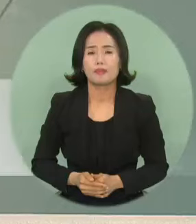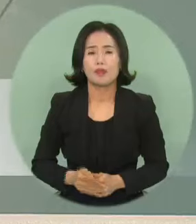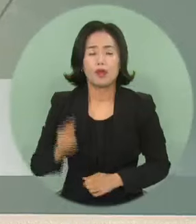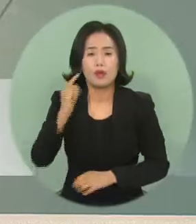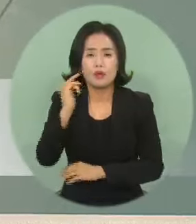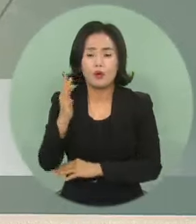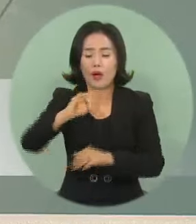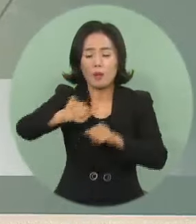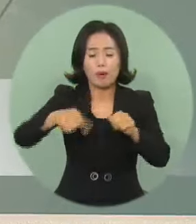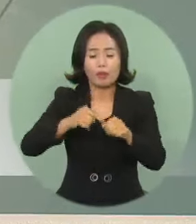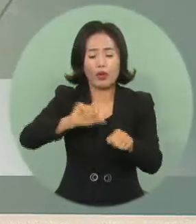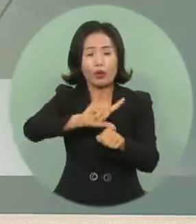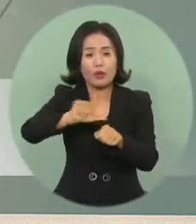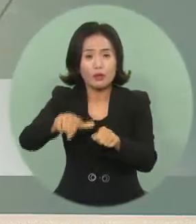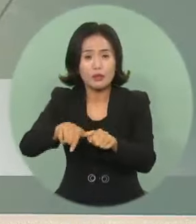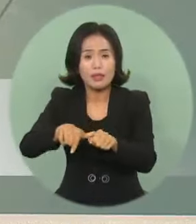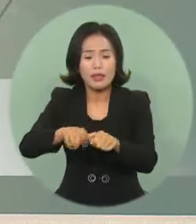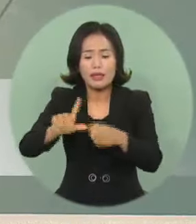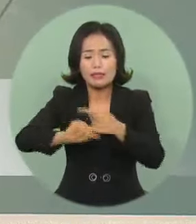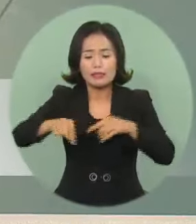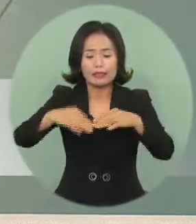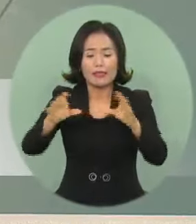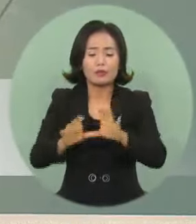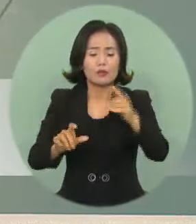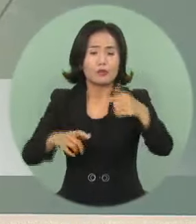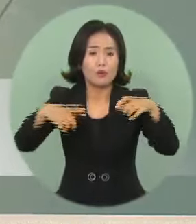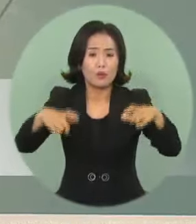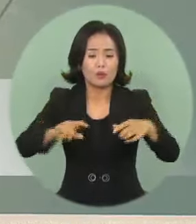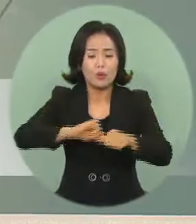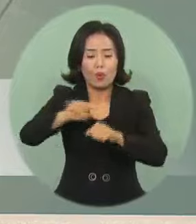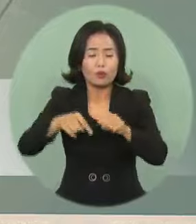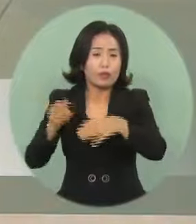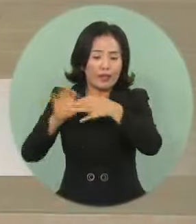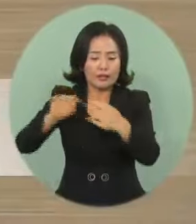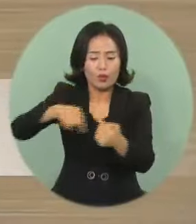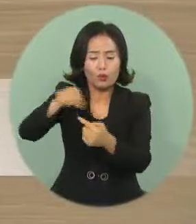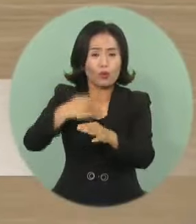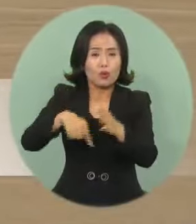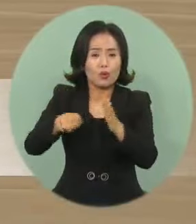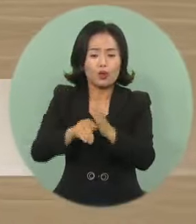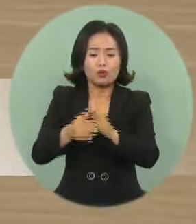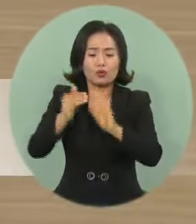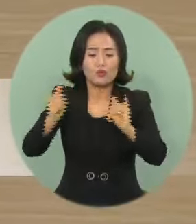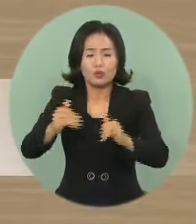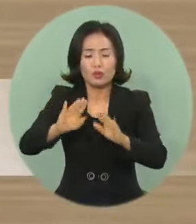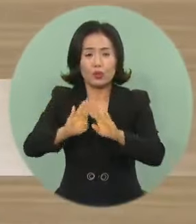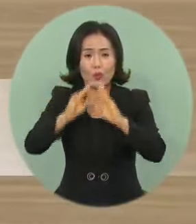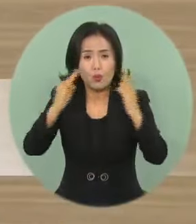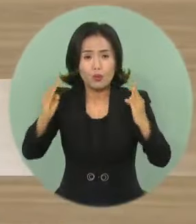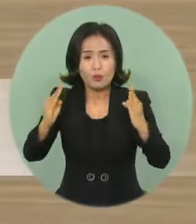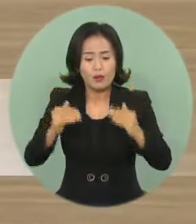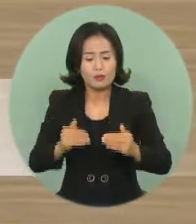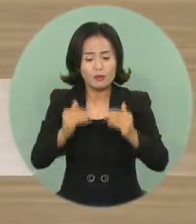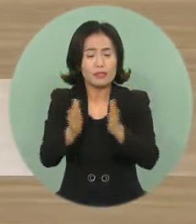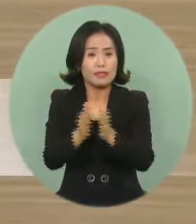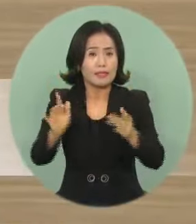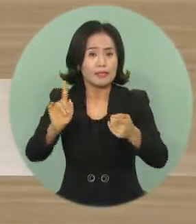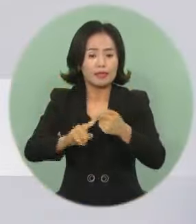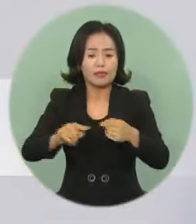영광 한빛원전 인근에 위치한 자치단체 6곳이 원전 계속 운영을 위한 주민 공람 절차에 돌입한 것과